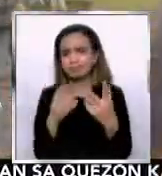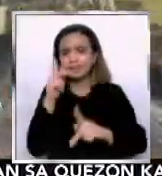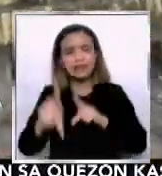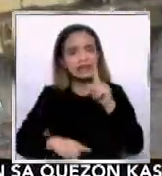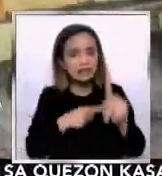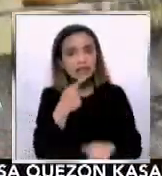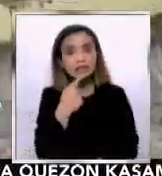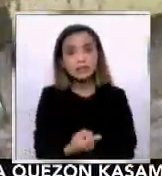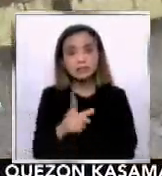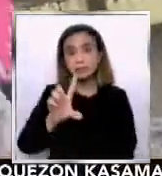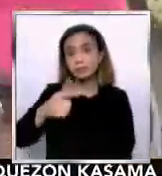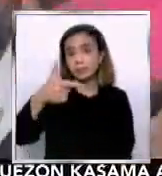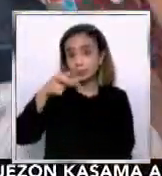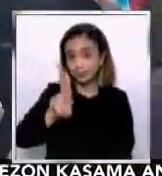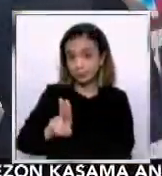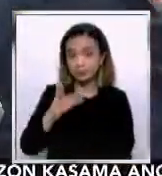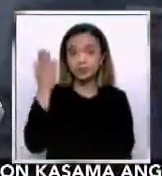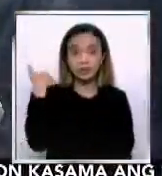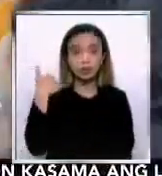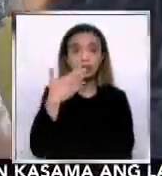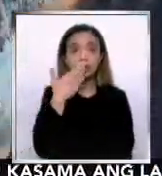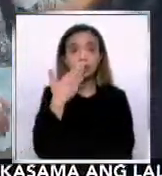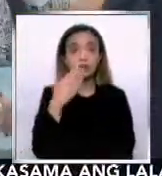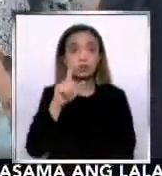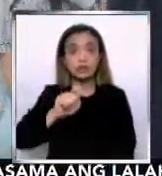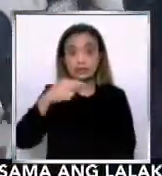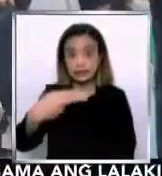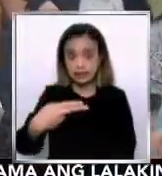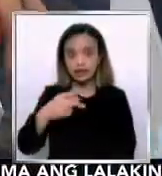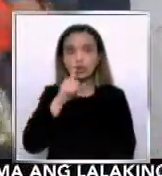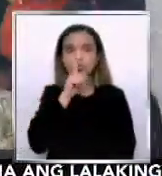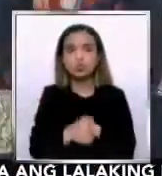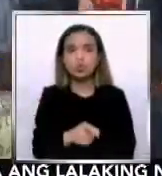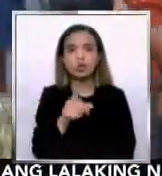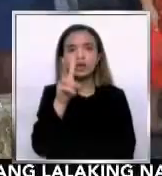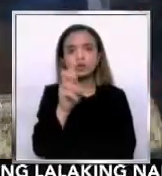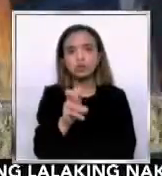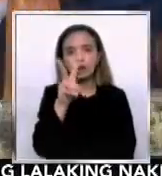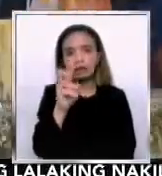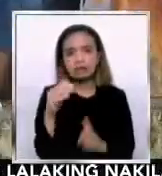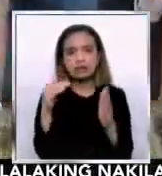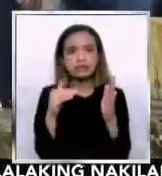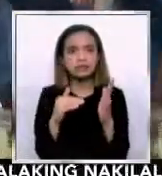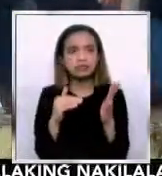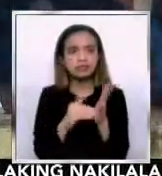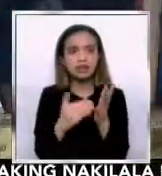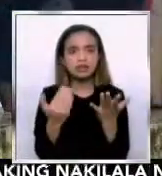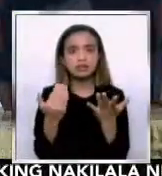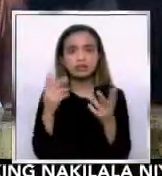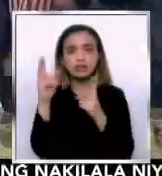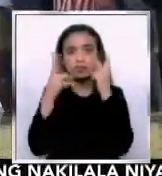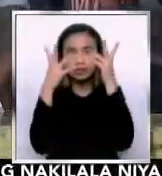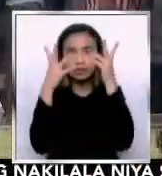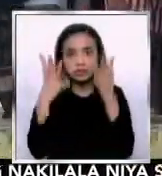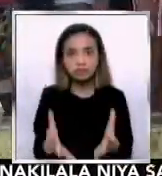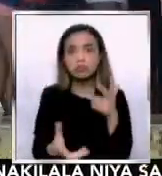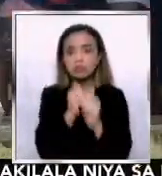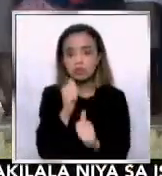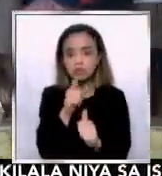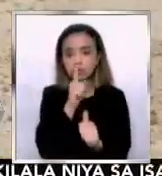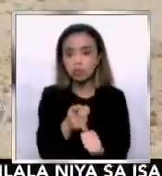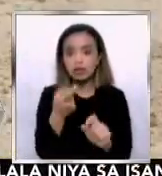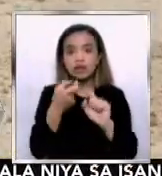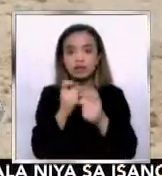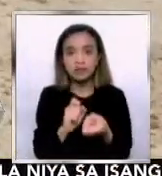LGU nitong Huwebes Santo, mahigit 12,000 ang turista sa isla. Record high daw yan. Karamihan sa kanila ay domestic